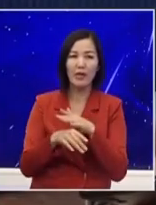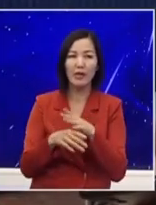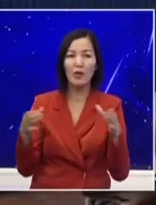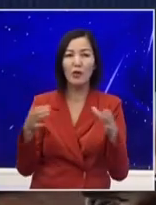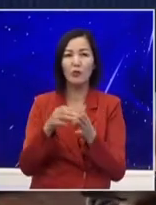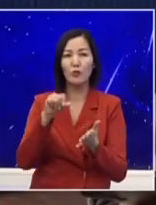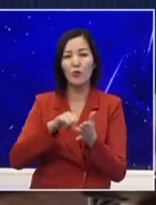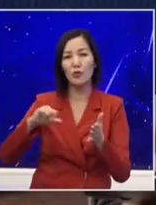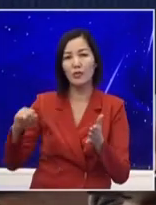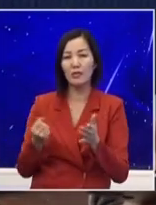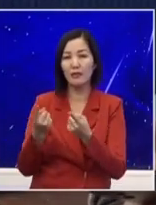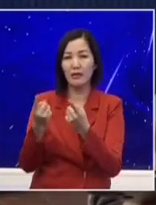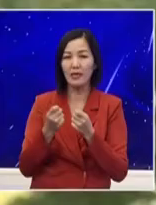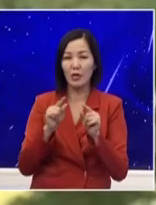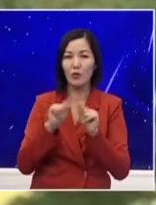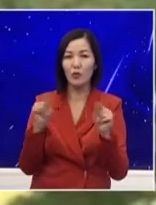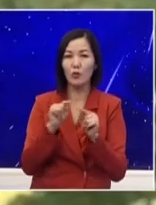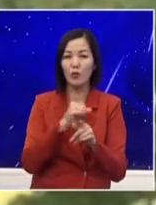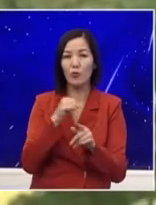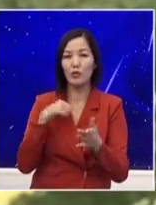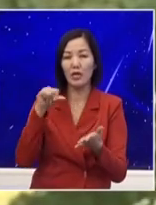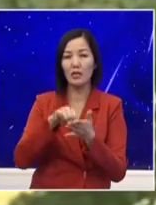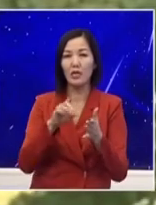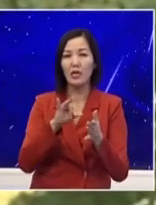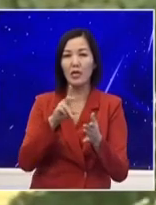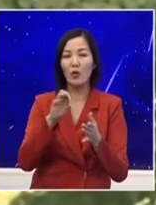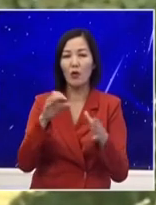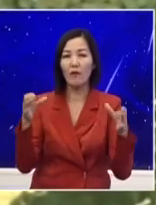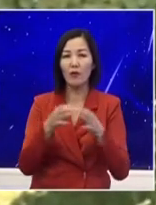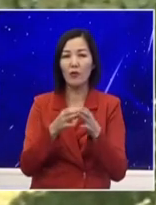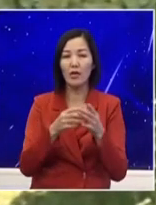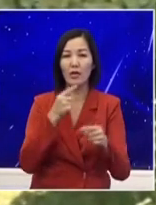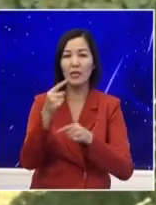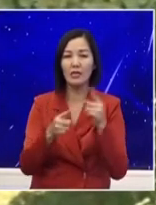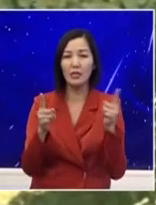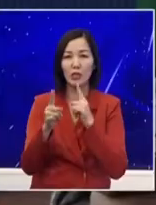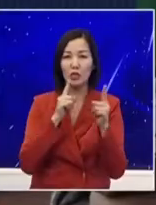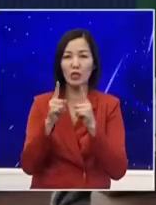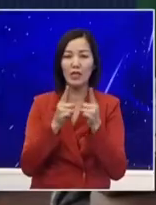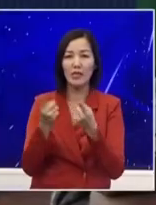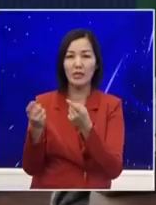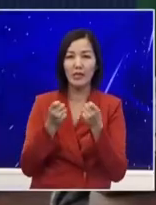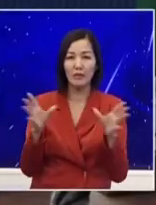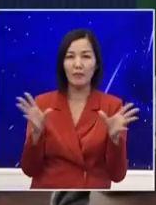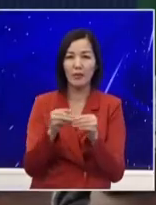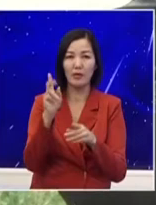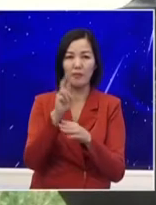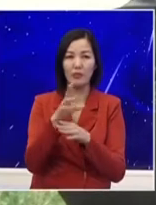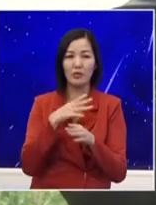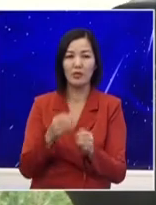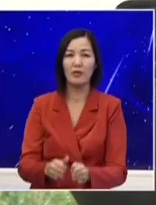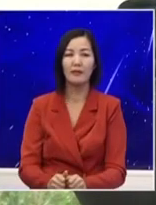досы себепші болыпты. Үгіттеп, өзі қатысып жүрген Иегова куәгерлерінің кезекті жиынына ертіп апарған.